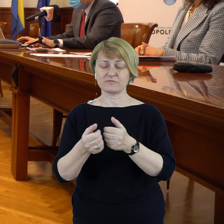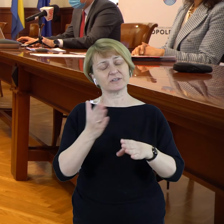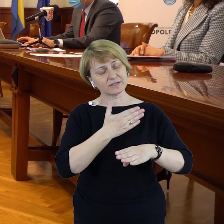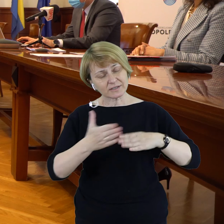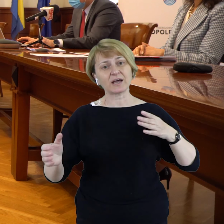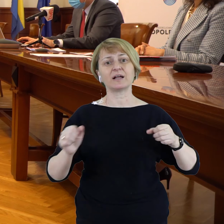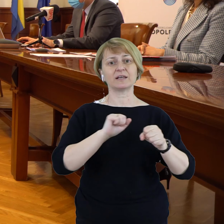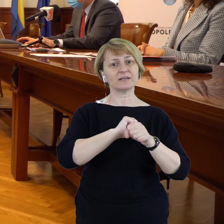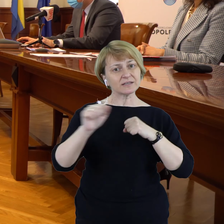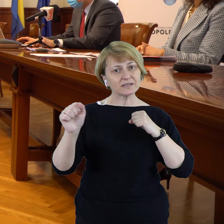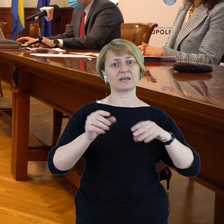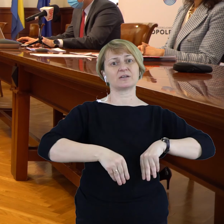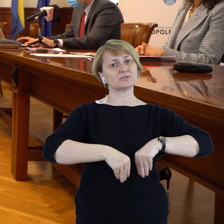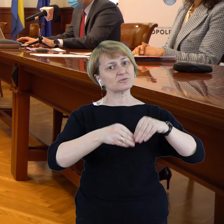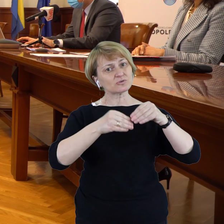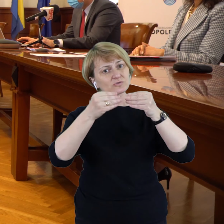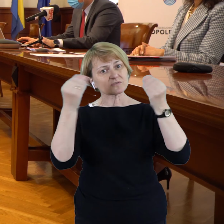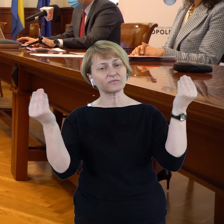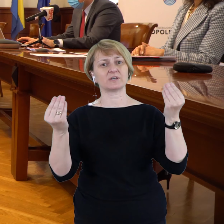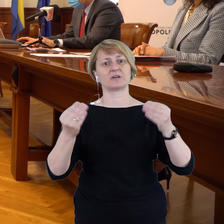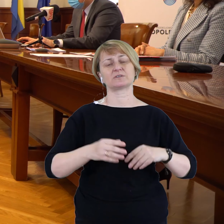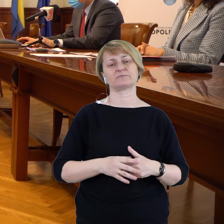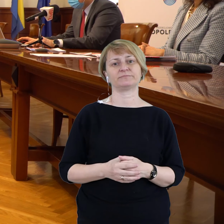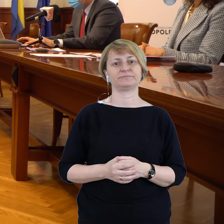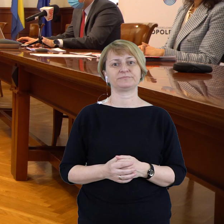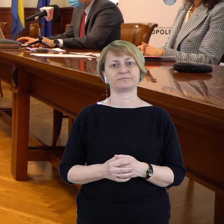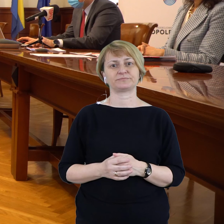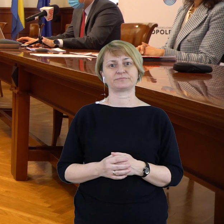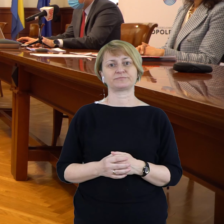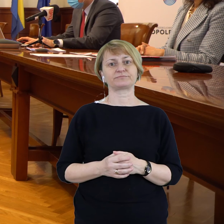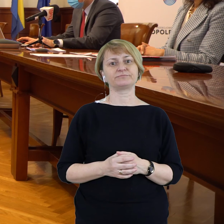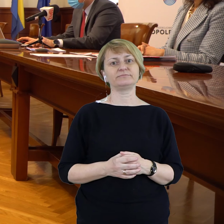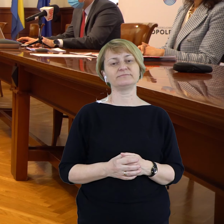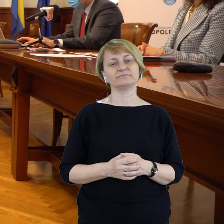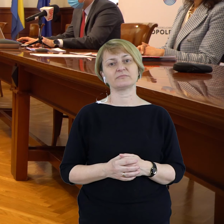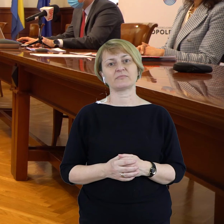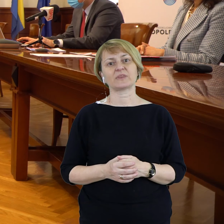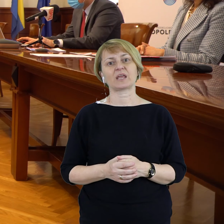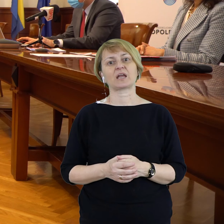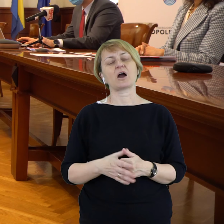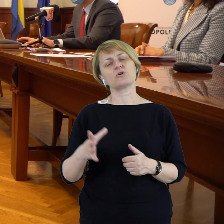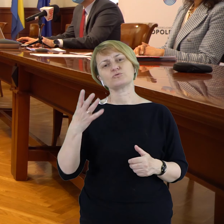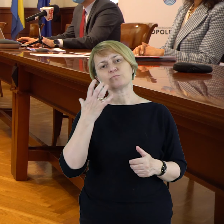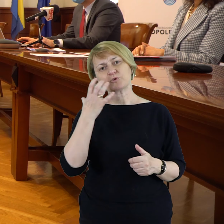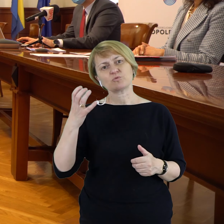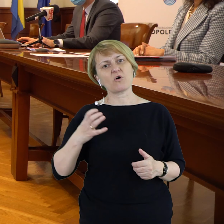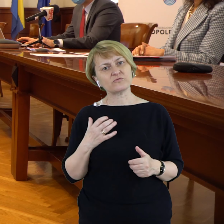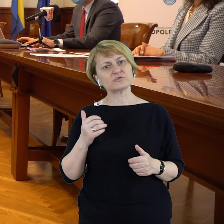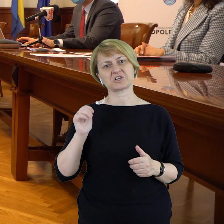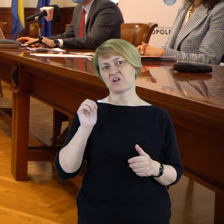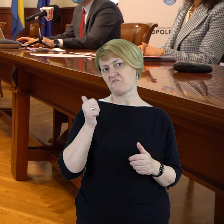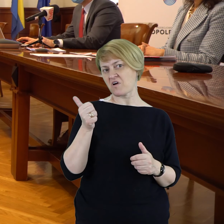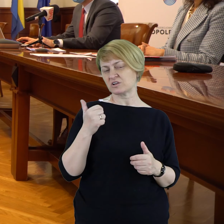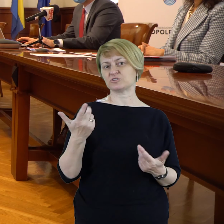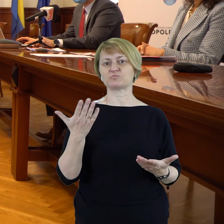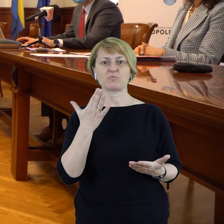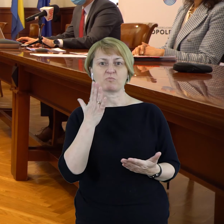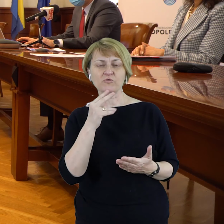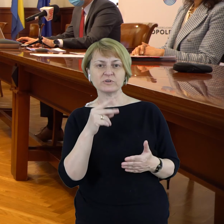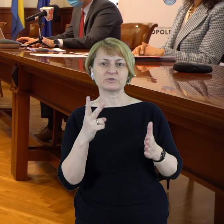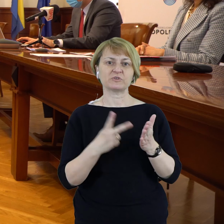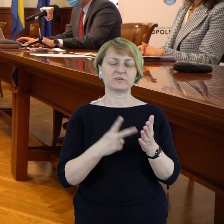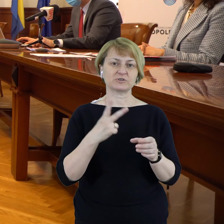inwestycyjne mamy dalej bardzo, bardzo imponujące. Zresztą chwaliliśmy się pod